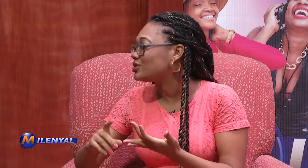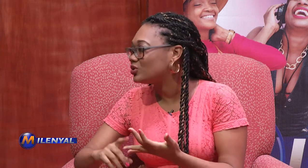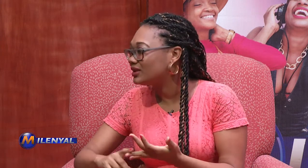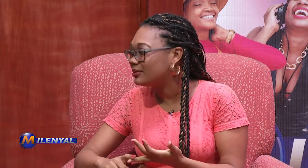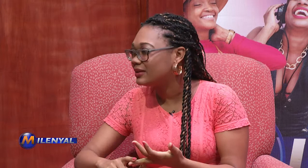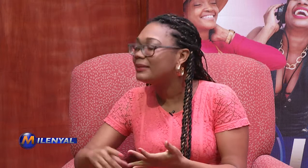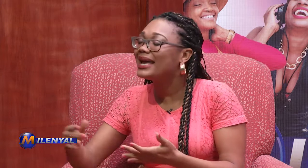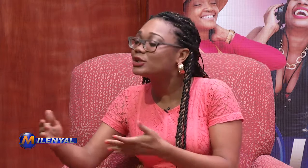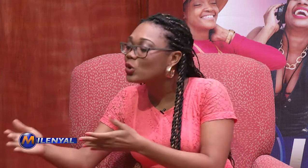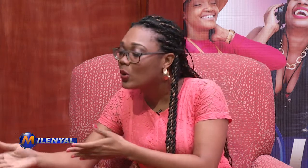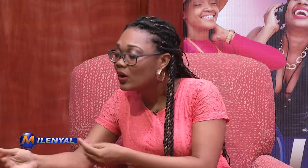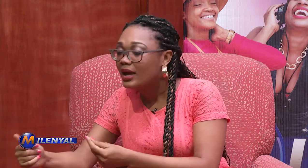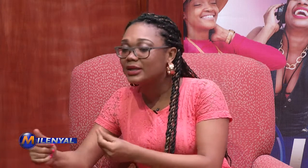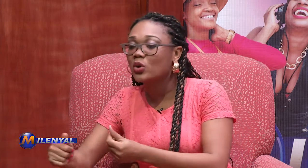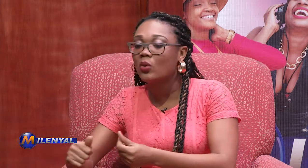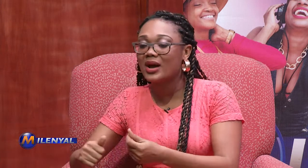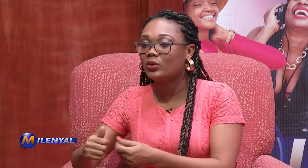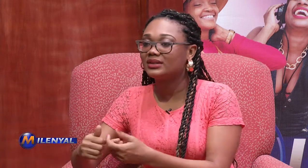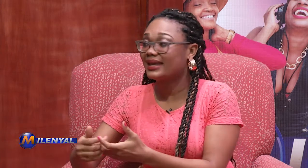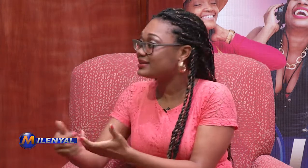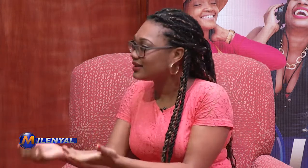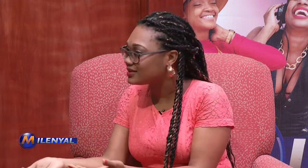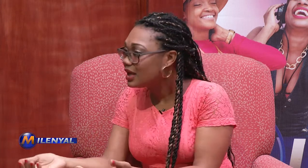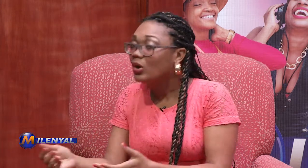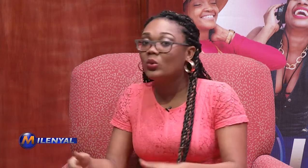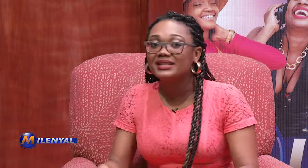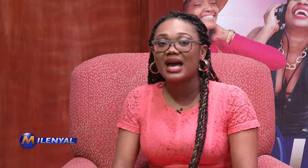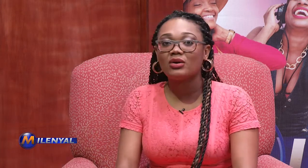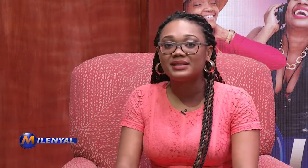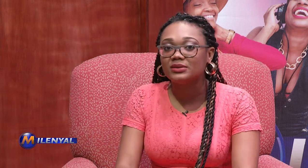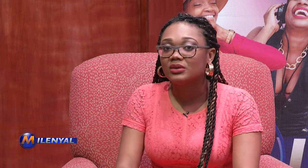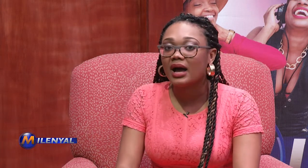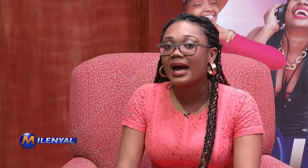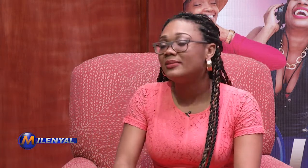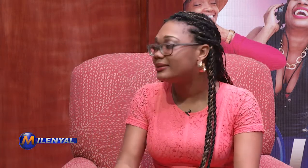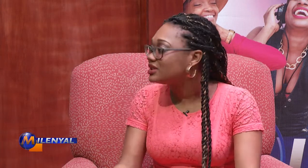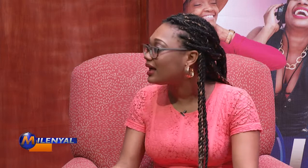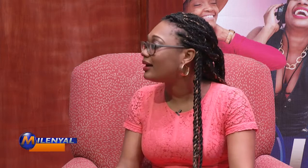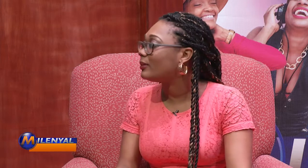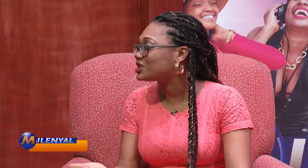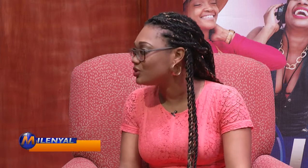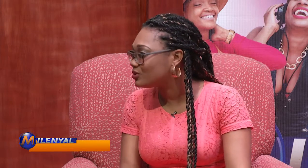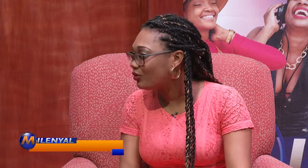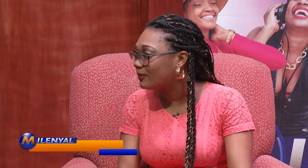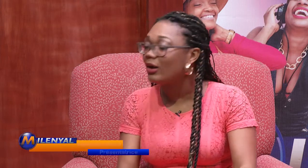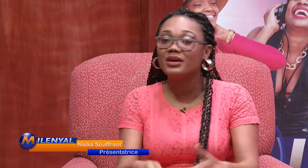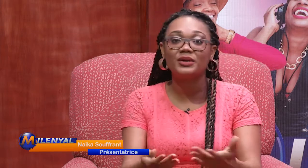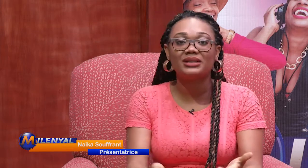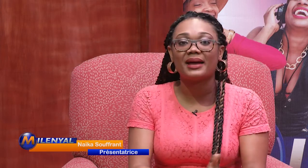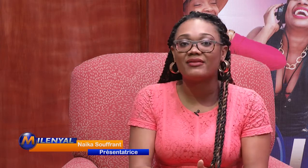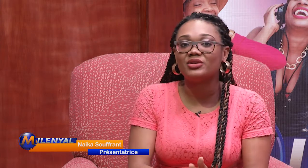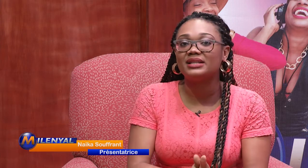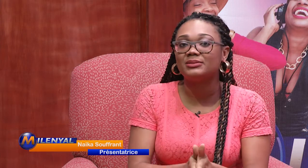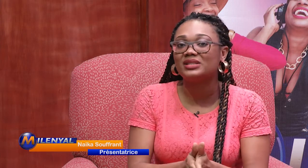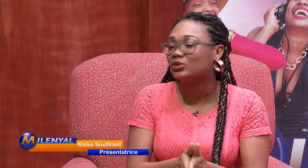dormir, pas de jeune côté pour me mais est-ce qu'on va le côté quelque instance. Oui, ça au dire. Ah, remettez le chita, on va jamais se voir. Ah bien oui, on